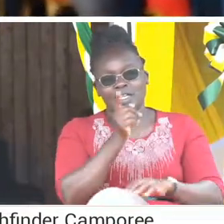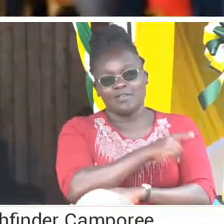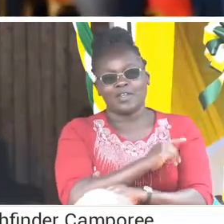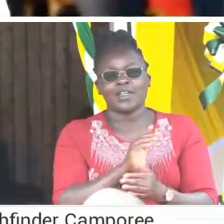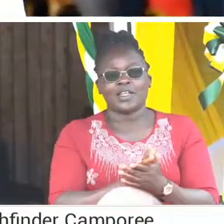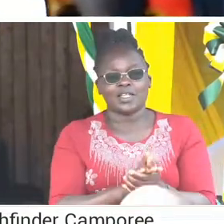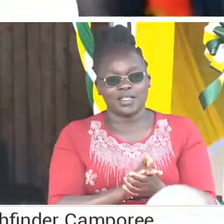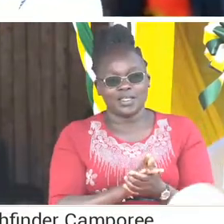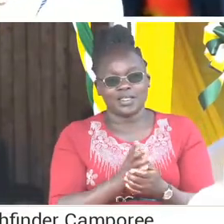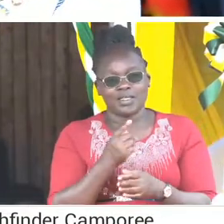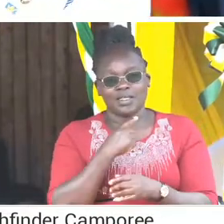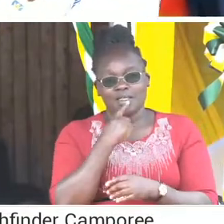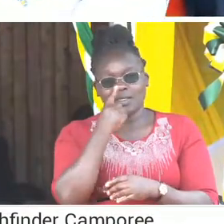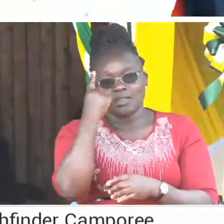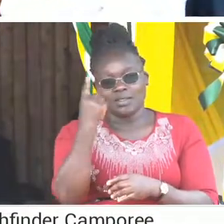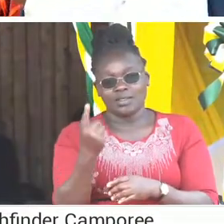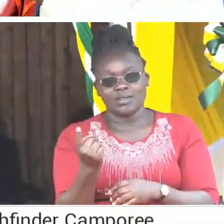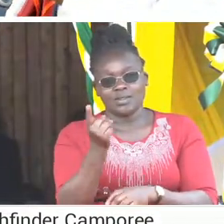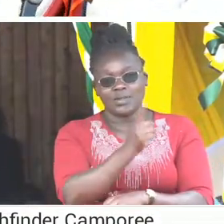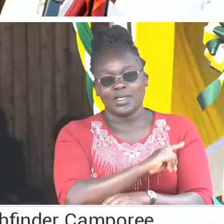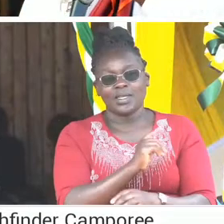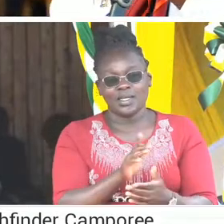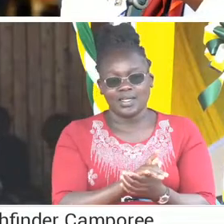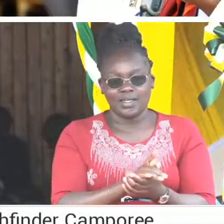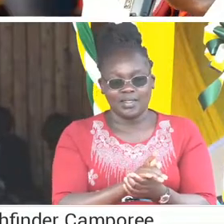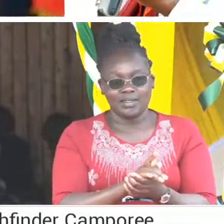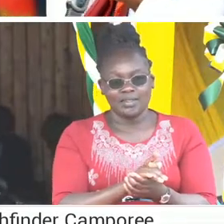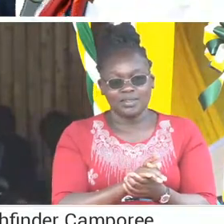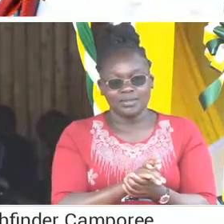siku moja, mama moja akamwaribu mtoto.